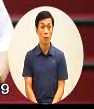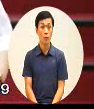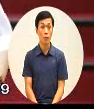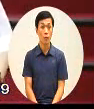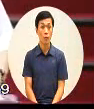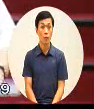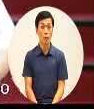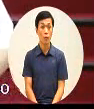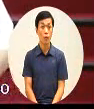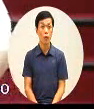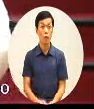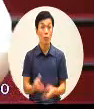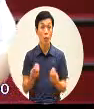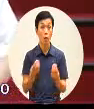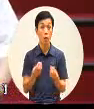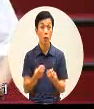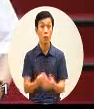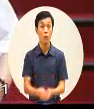无嘛哈。